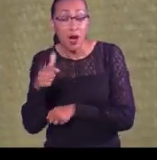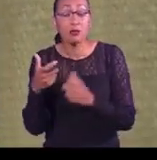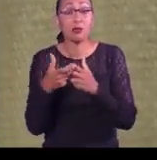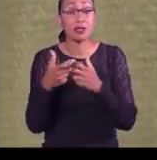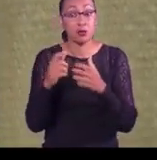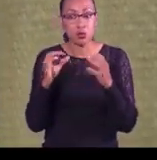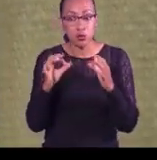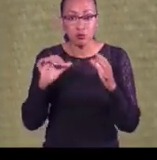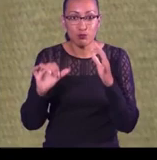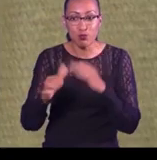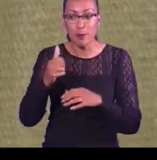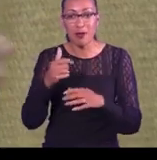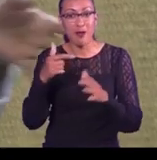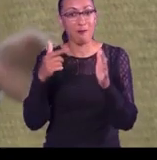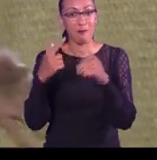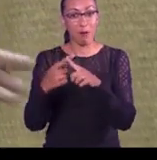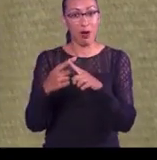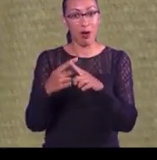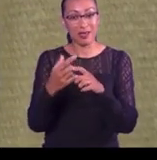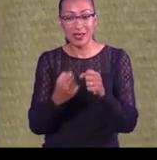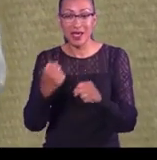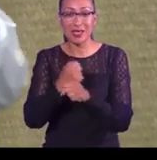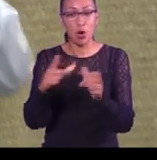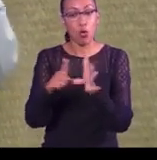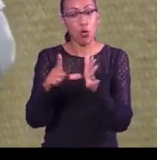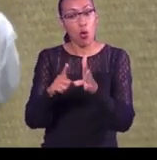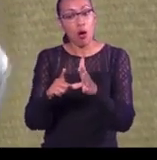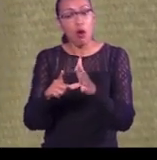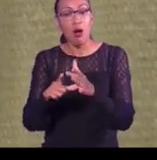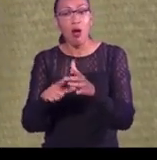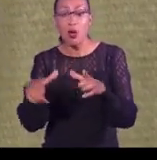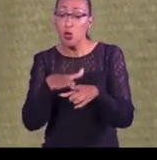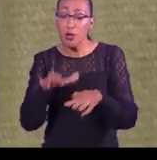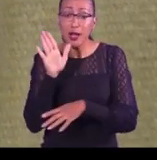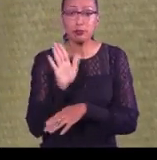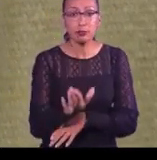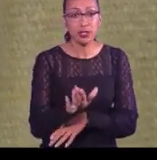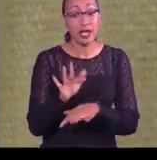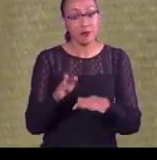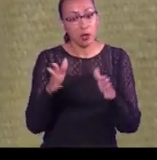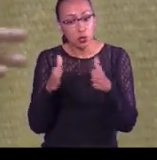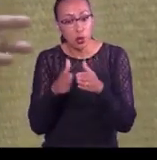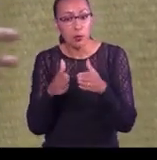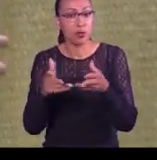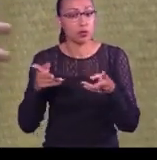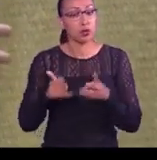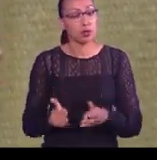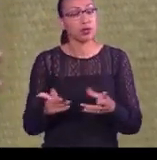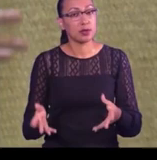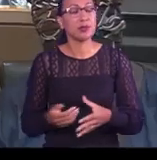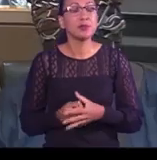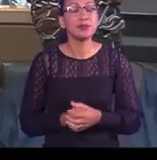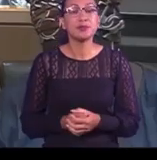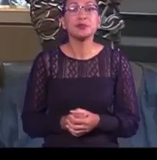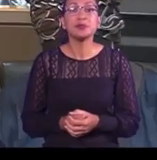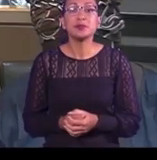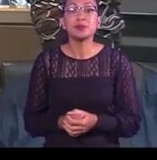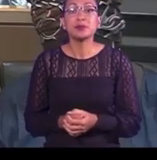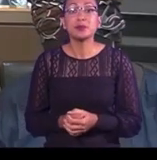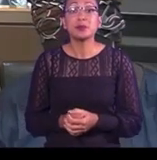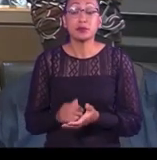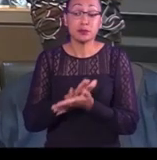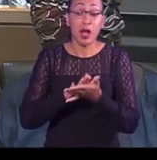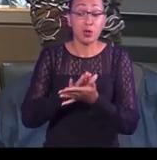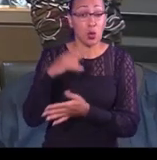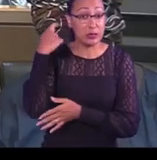loi locale pays. Allons-y dans l'habilitation, demandons l'habilitation. Mes chers amis, mon cher président, pardonne-moi